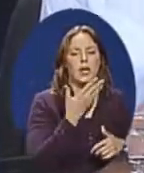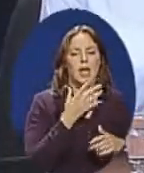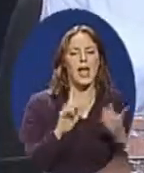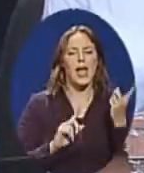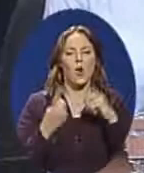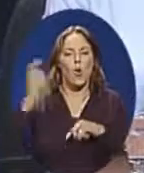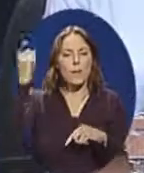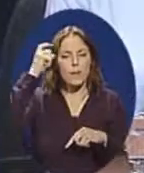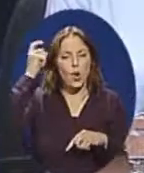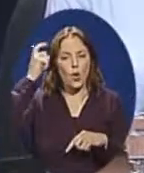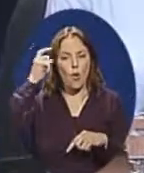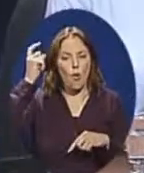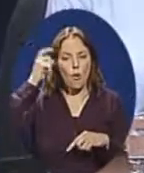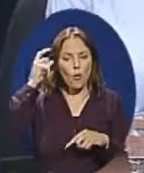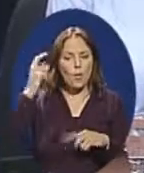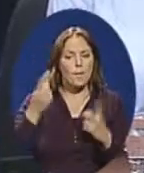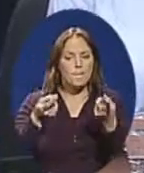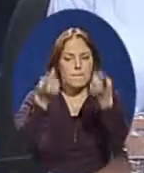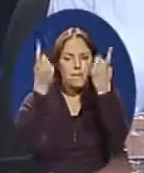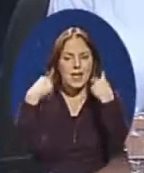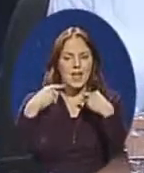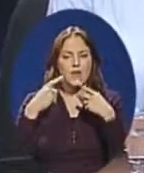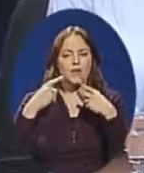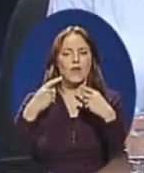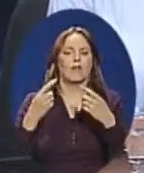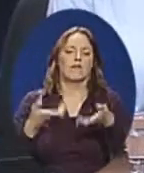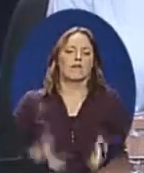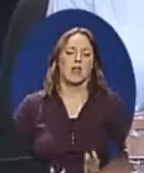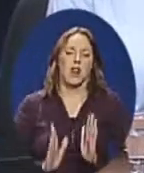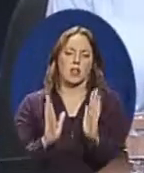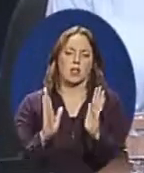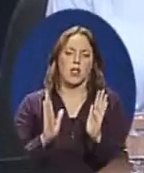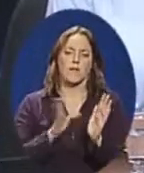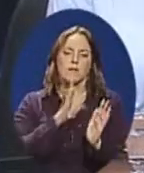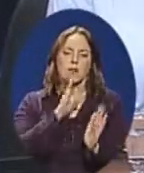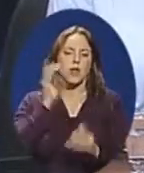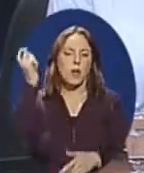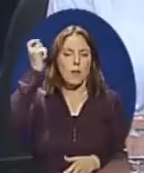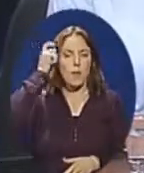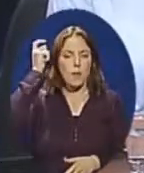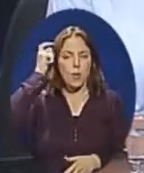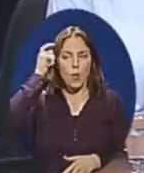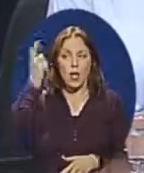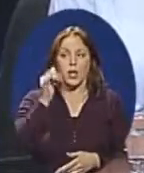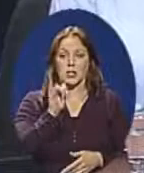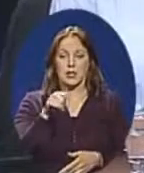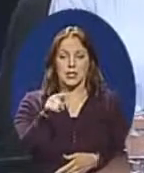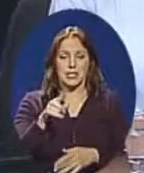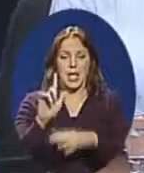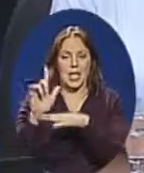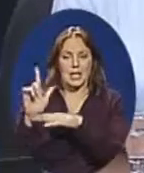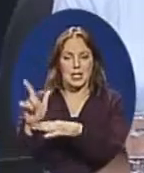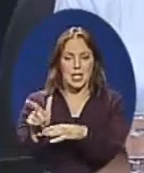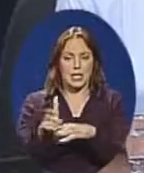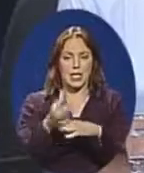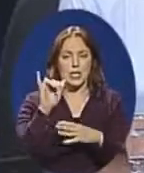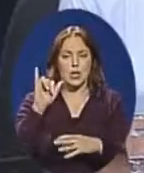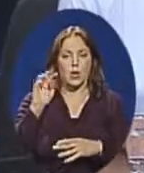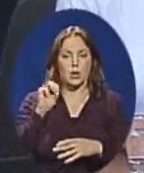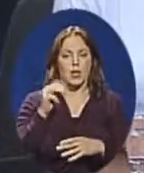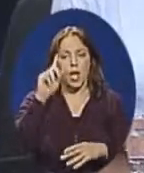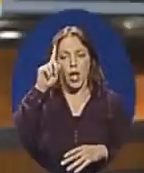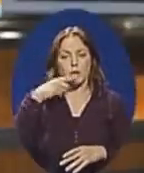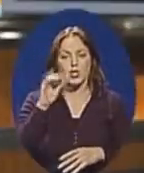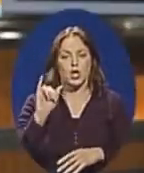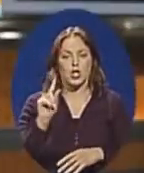שהתבררו כתוצאה מליקוי, ממום מולד במוח. את המסע הזה תיעד ירון מאירי, אבא של